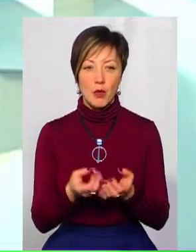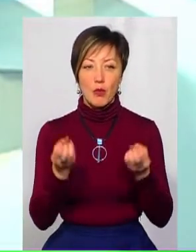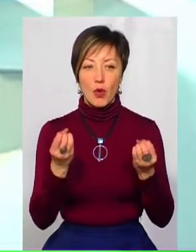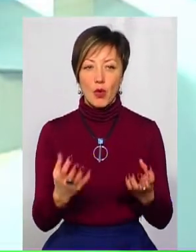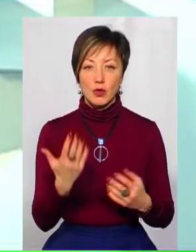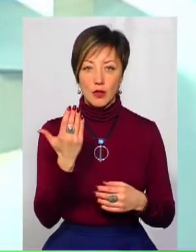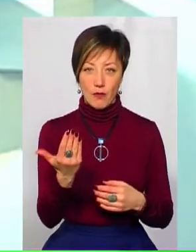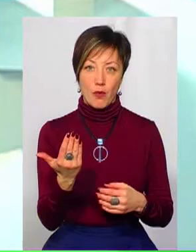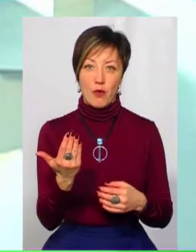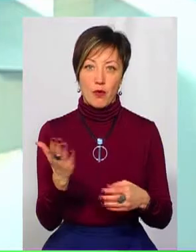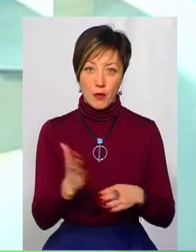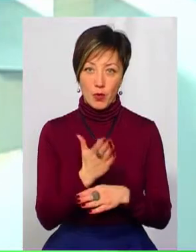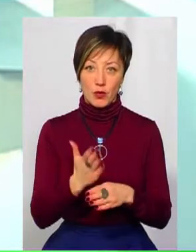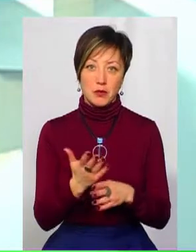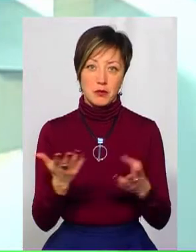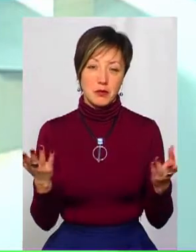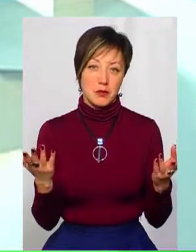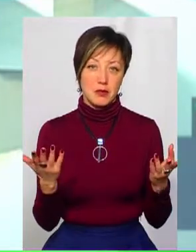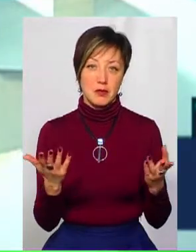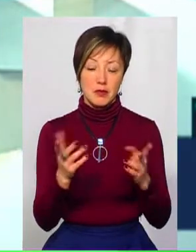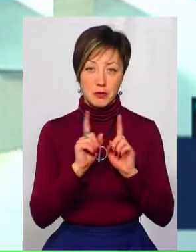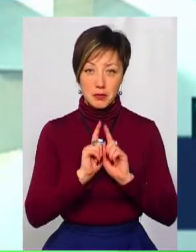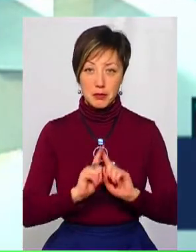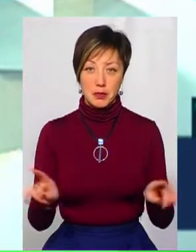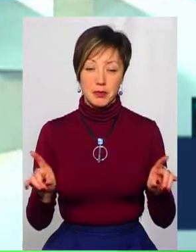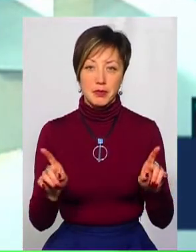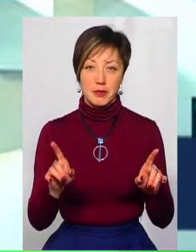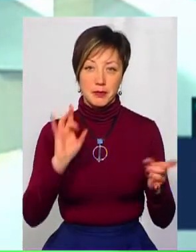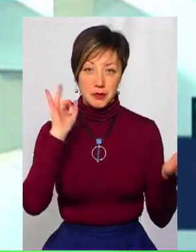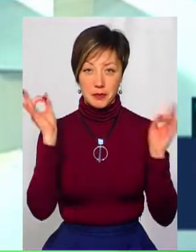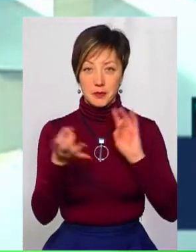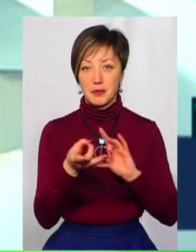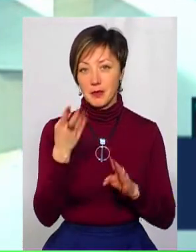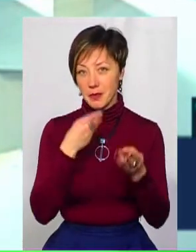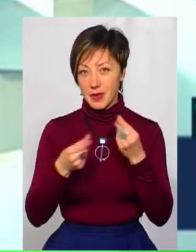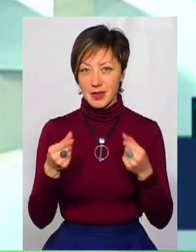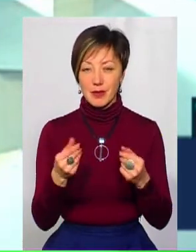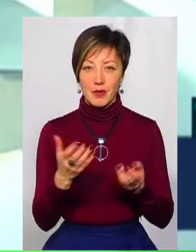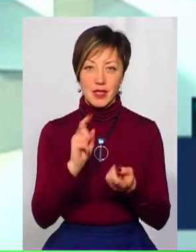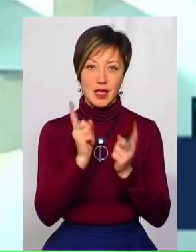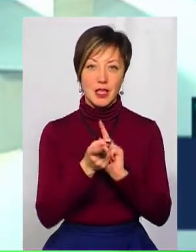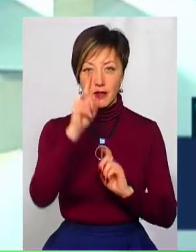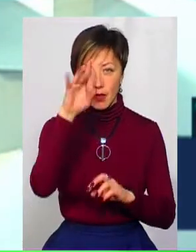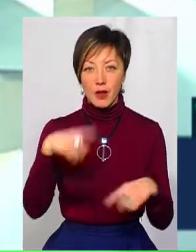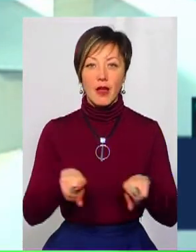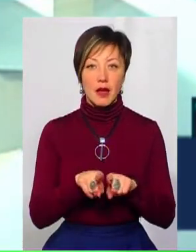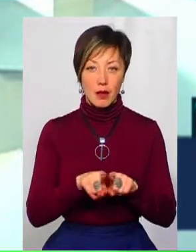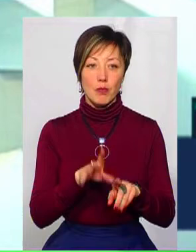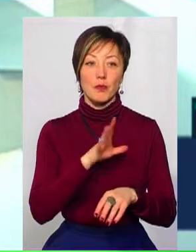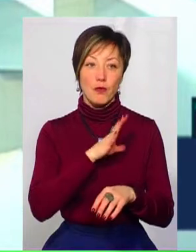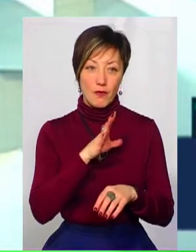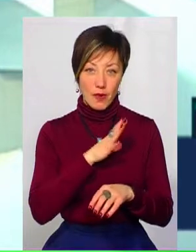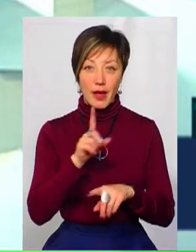твого продукту, який просто вистрілює по певним причинам, містика, магія, і потім ти стаєш відомим. Таке буває вкрай рідко, але таке